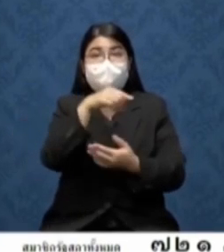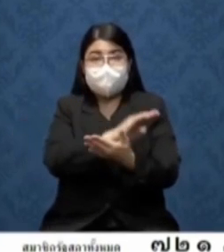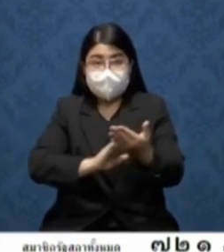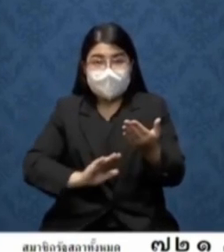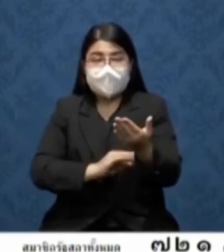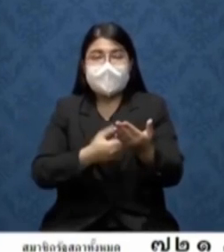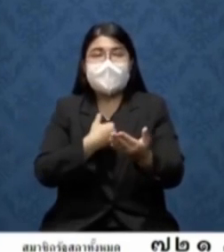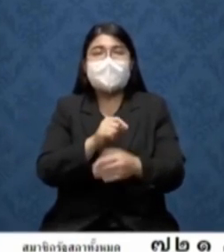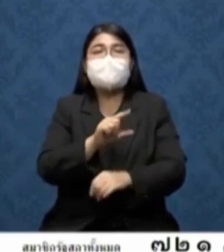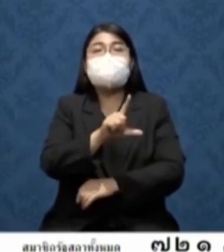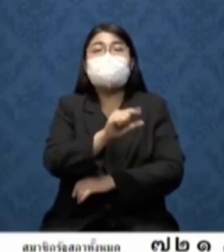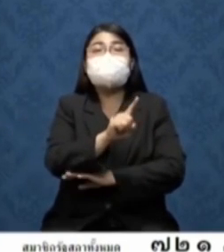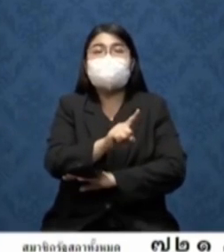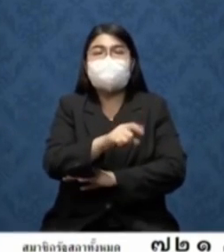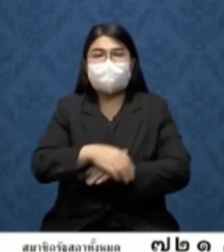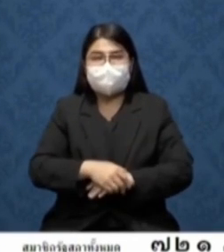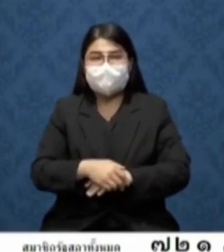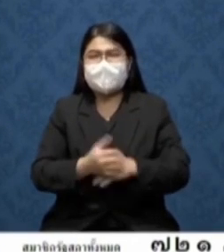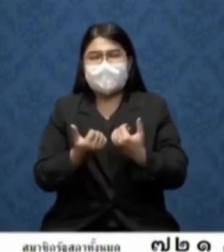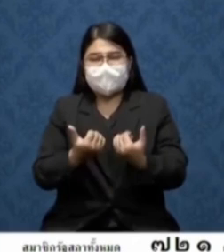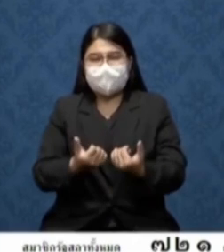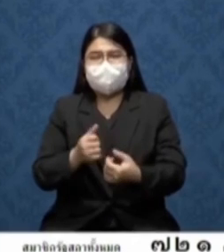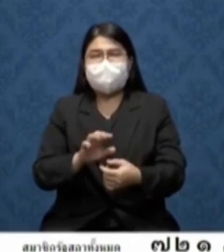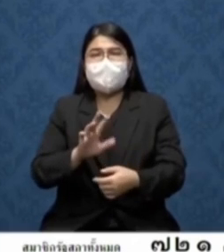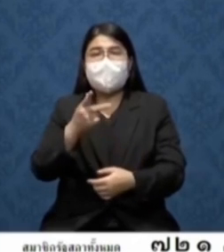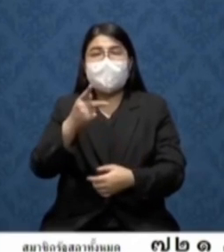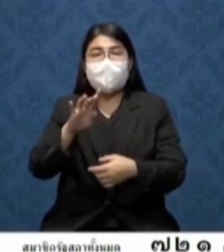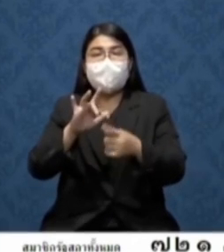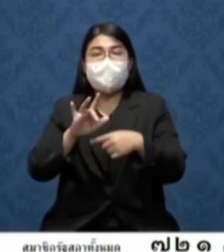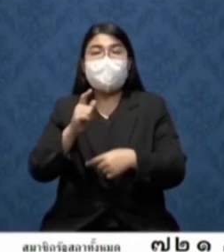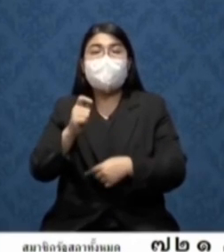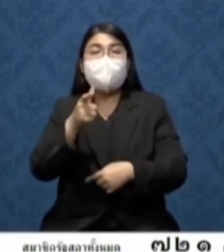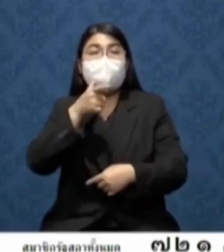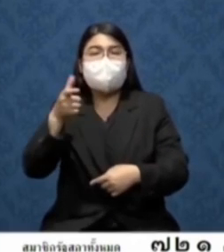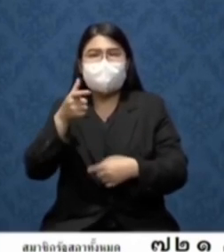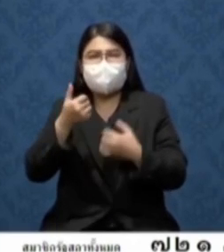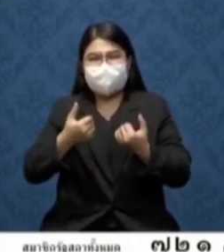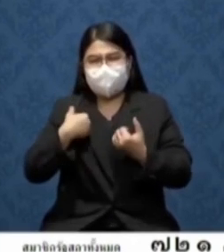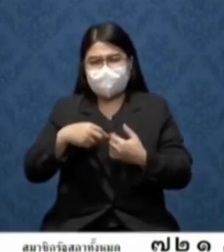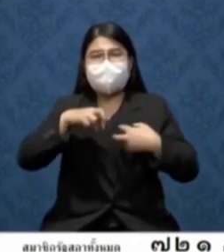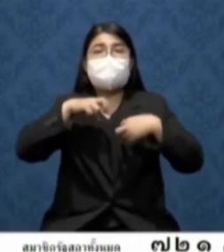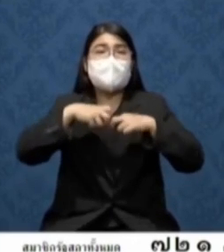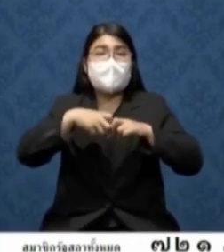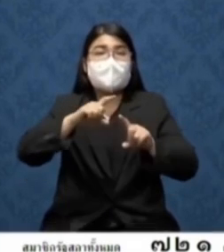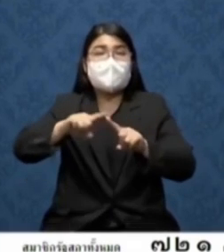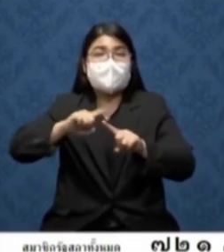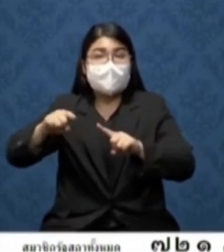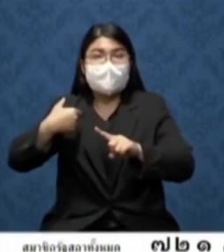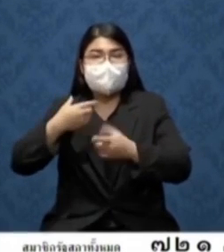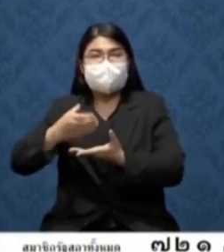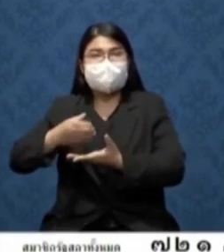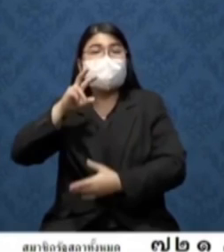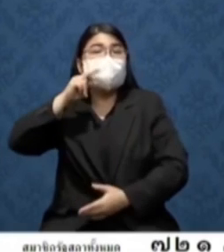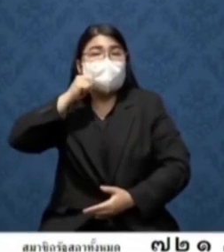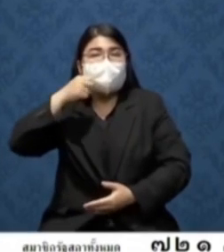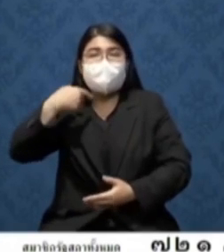ข้อใหญ่เป็นเหมือนอีกหลายตำบลหลายแห่งในประเทศไทยที่ปัญหาพื้นฐานอย่างเช่นปัญหาน้ำประปาไม่ได้รับการแก้ไ